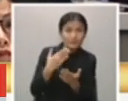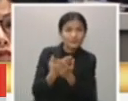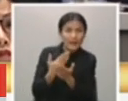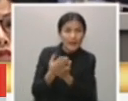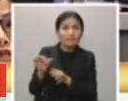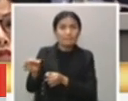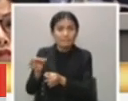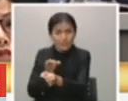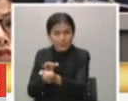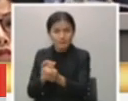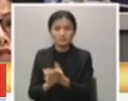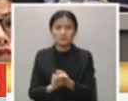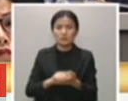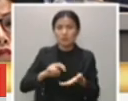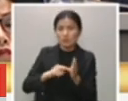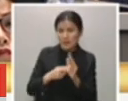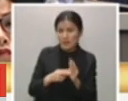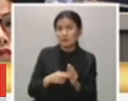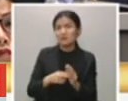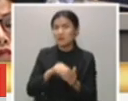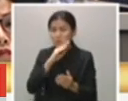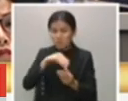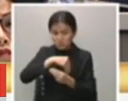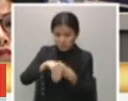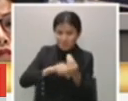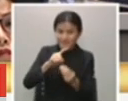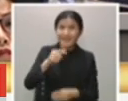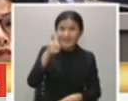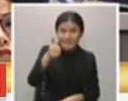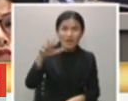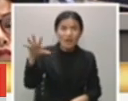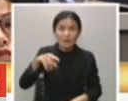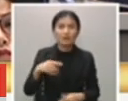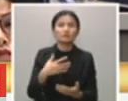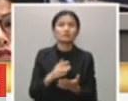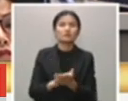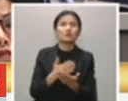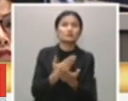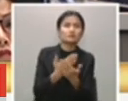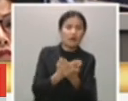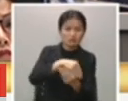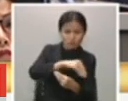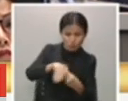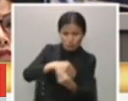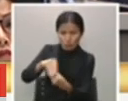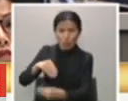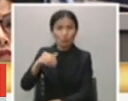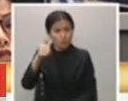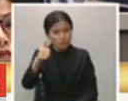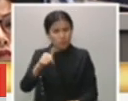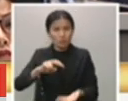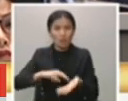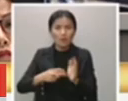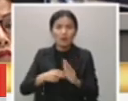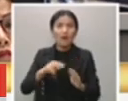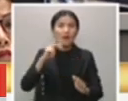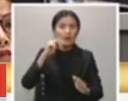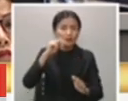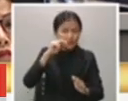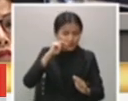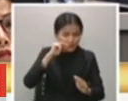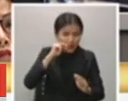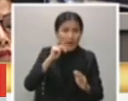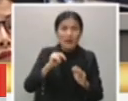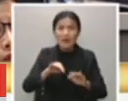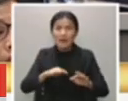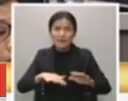จจะมั่งคั่งเนี่ยเงินในระบบมันต้องมีเพียงพอครับเหมือนกับบ่อปลาน้ำในบ่ออย่างในปัจจุบันประเทศไทยเนี่ยน้ำในบ่อมันมีน้อยเกินไปป